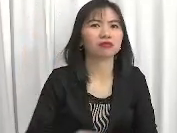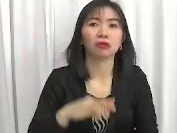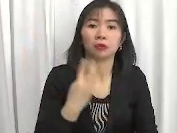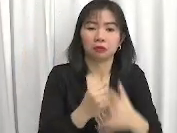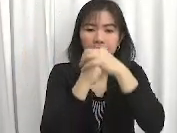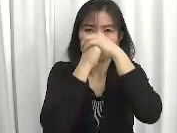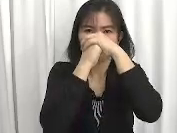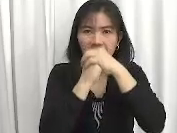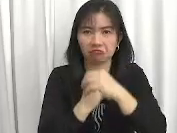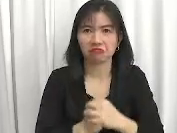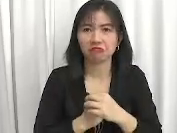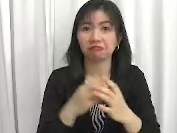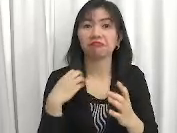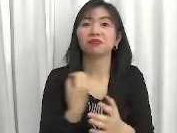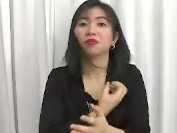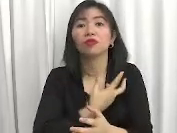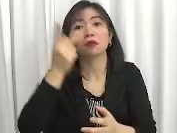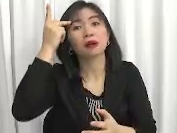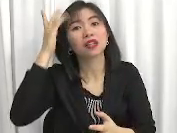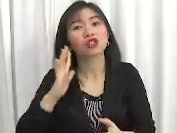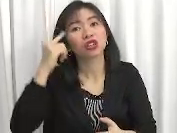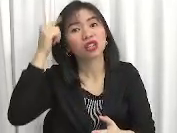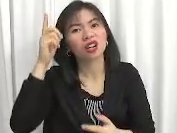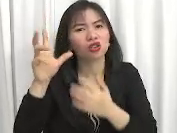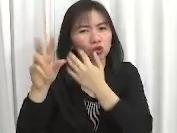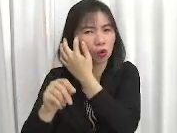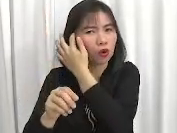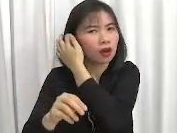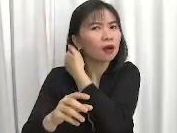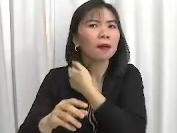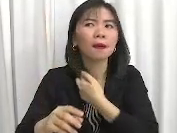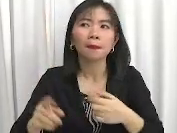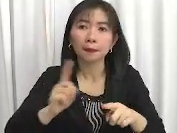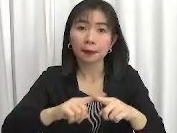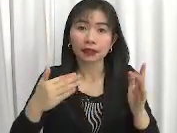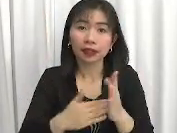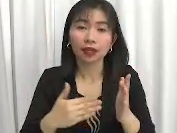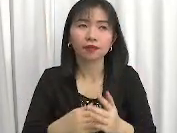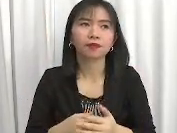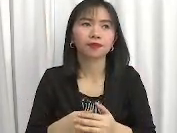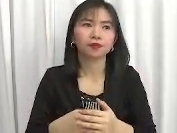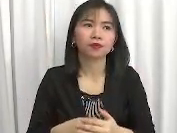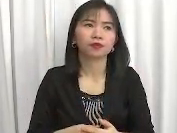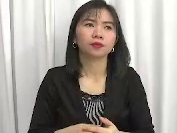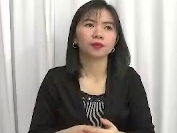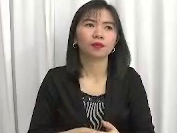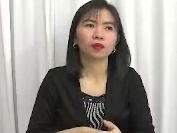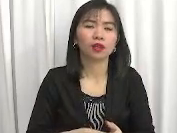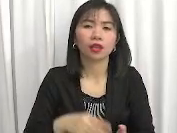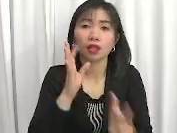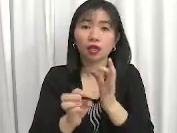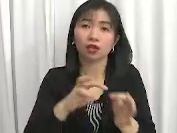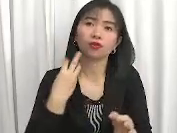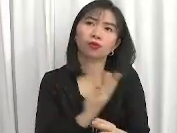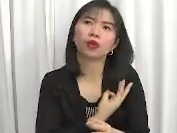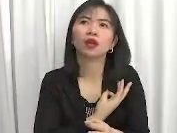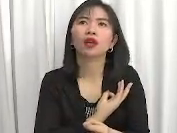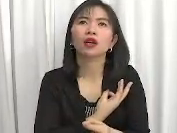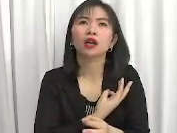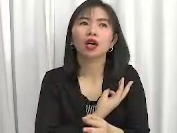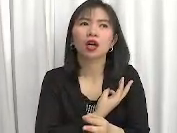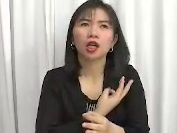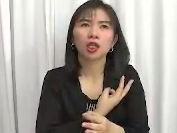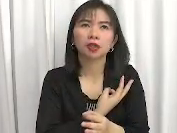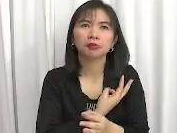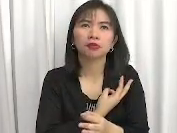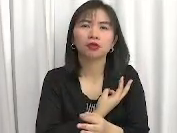masyado yung inililif yung inyong pastor. Of course, kung meron man tayong dapat ilif, ay kundi yung ating